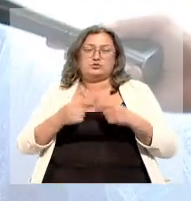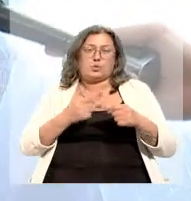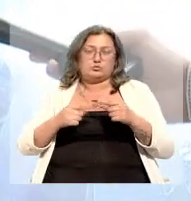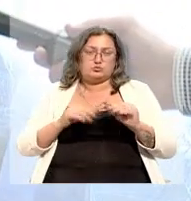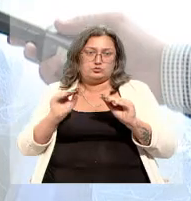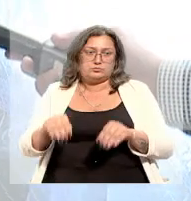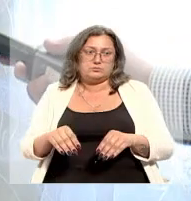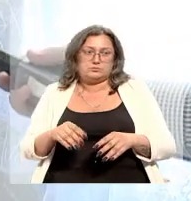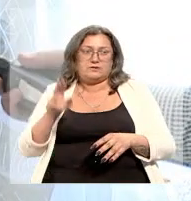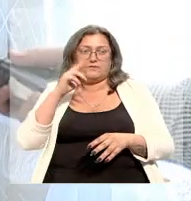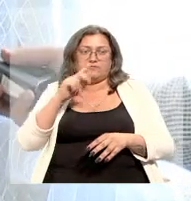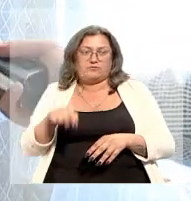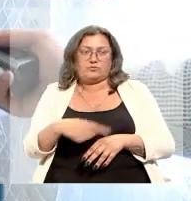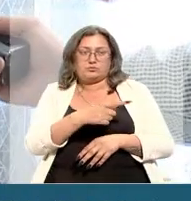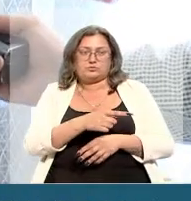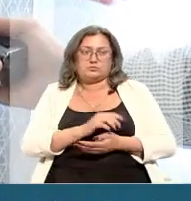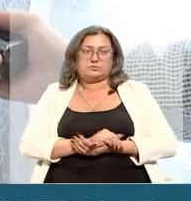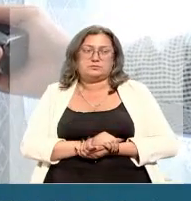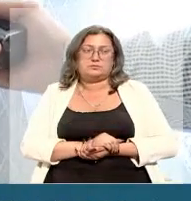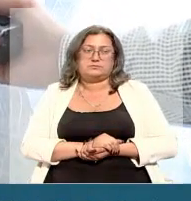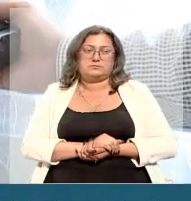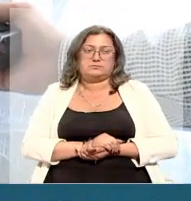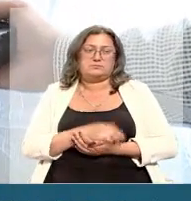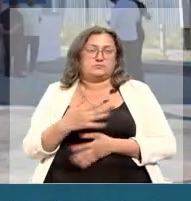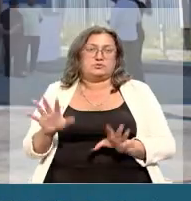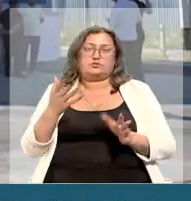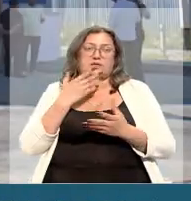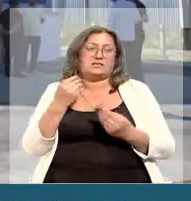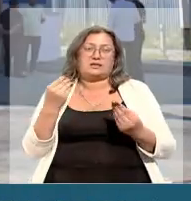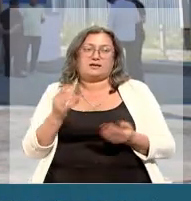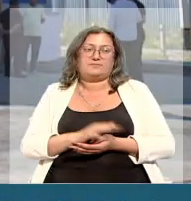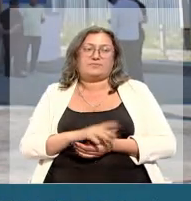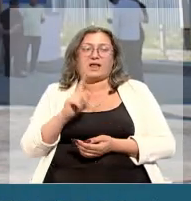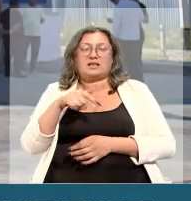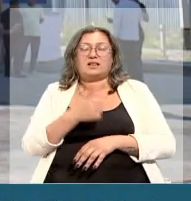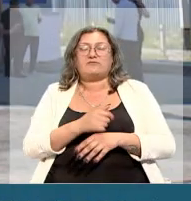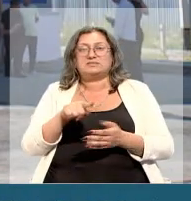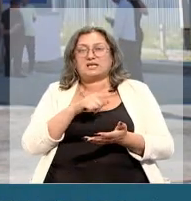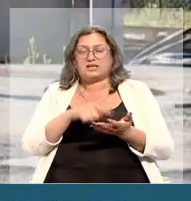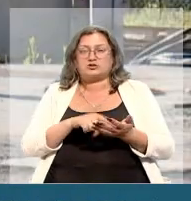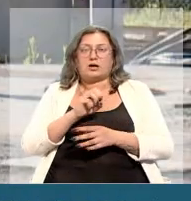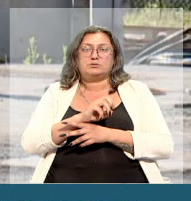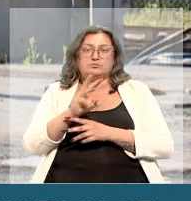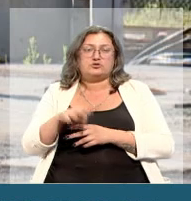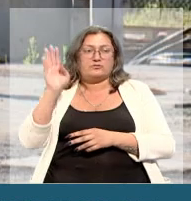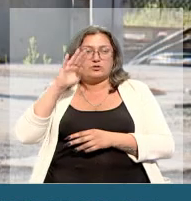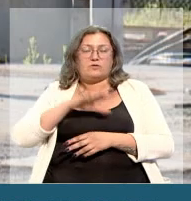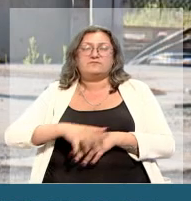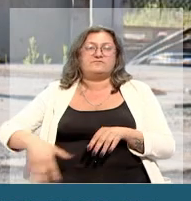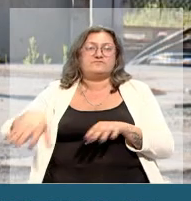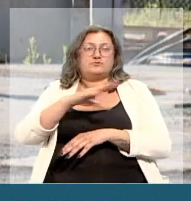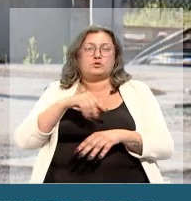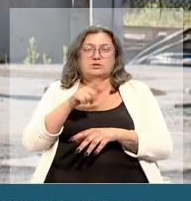счетчик, сделали воду, вот тут провели сюда, уже все, красота. Одна из приоритетных задач – обеспечить водой все